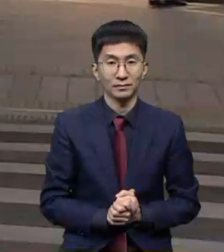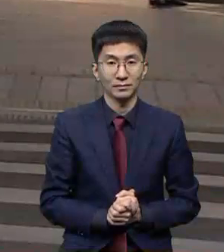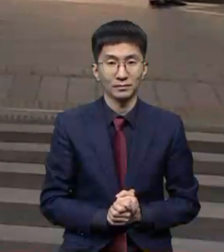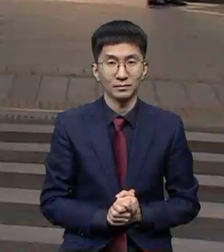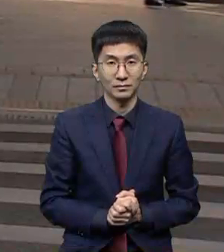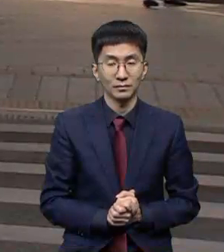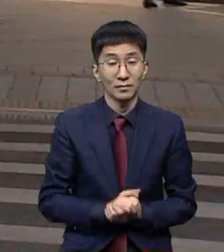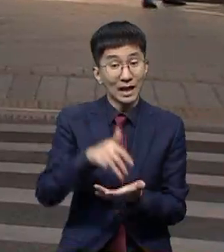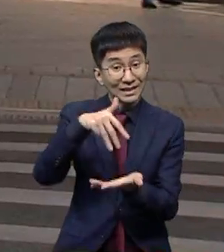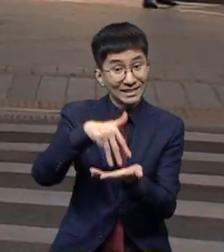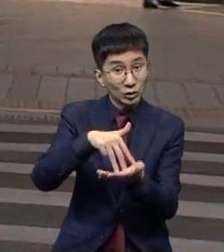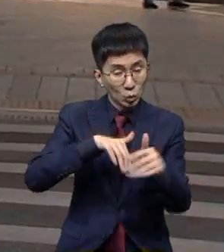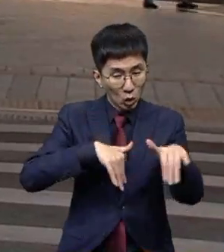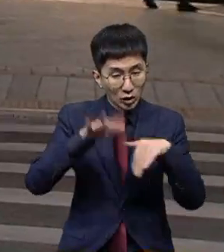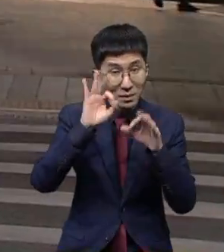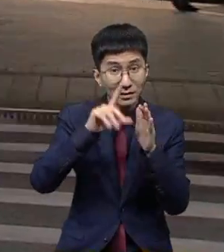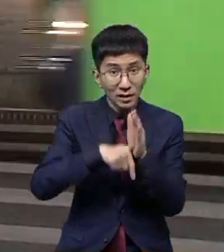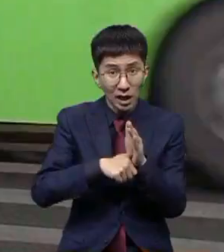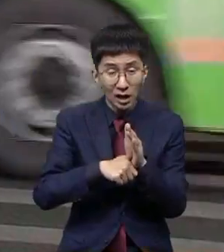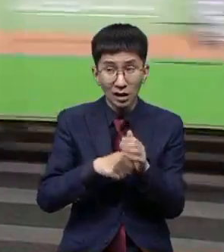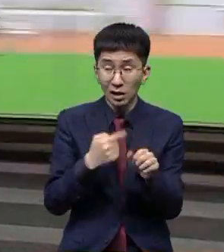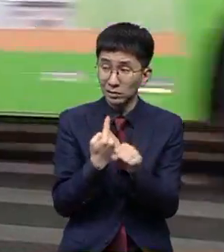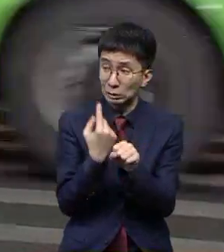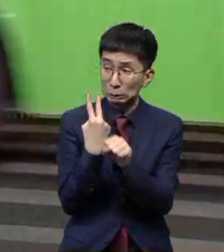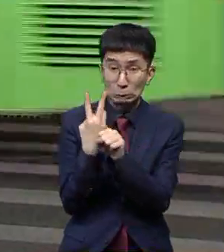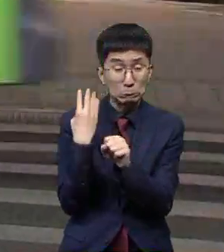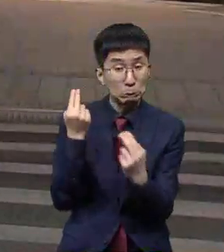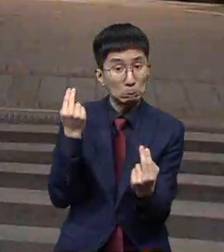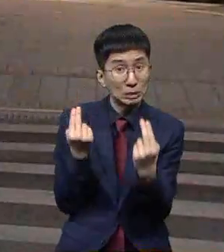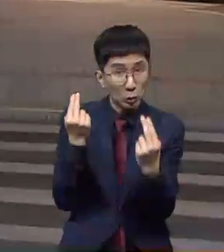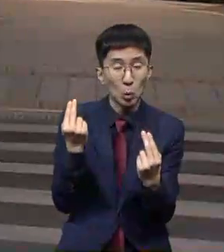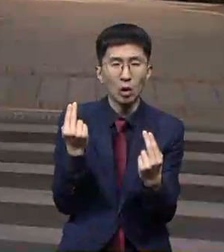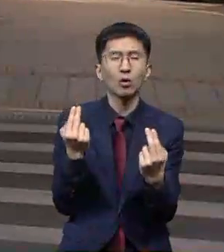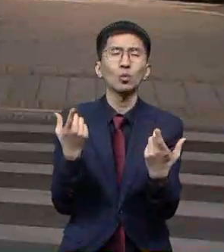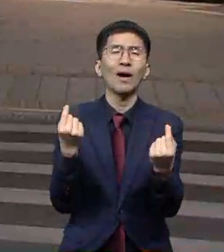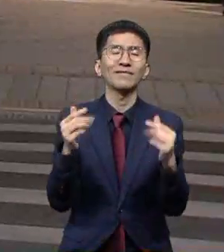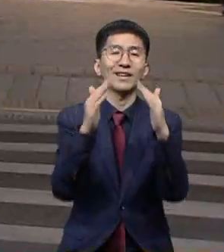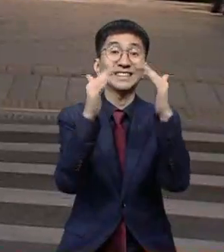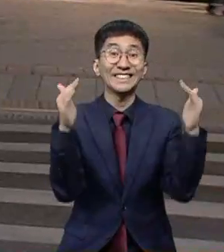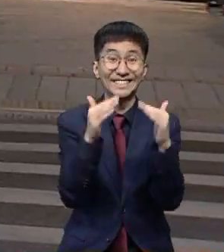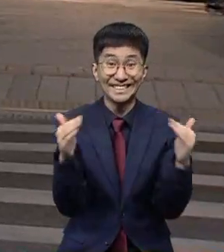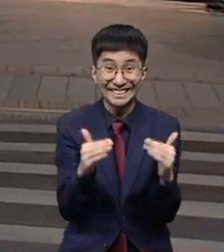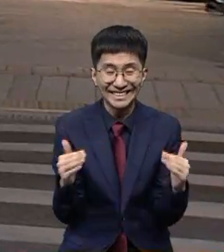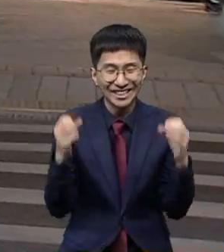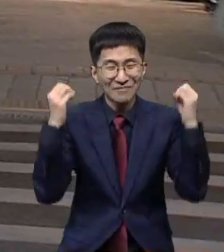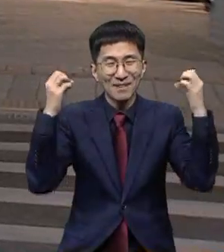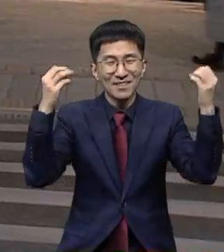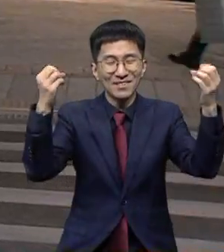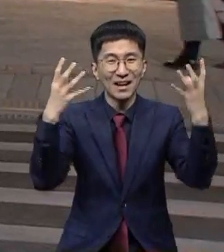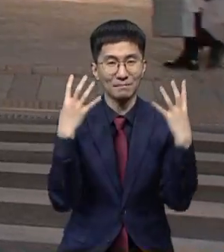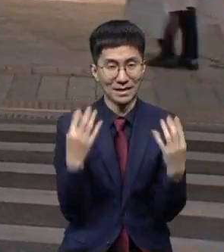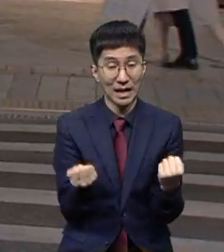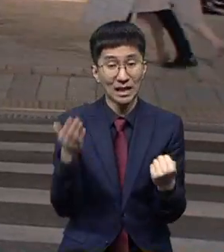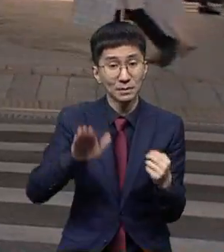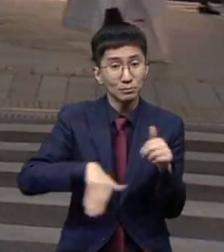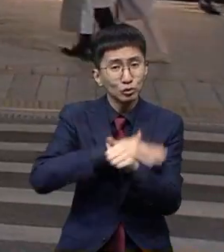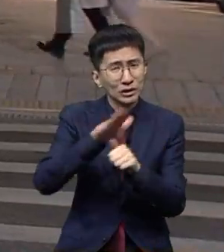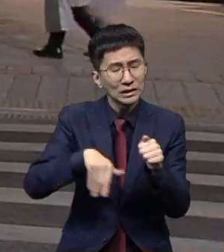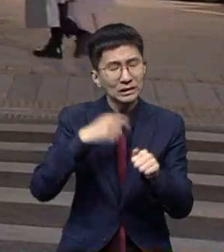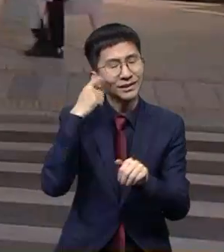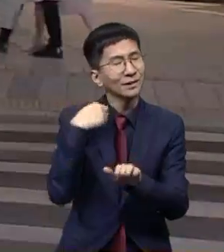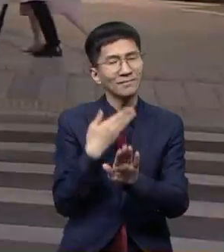네, 신촌 거리에는 예년처럼 크리스마스를 맞아 대형 트리와 각종 조명이 설치되어 있지만 분위기는